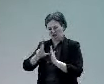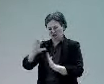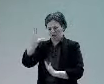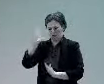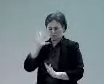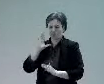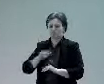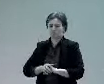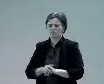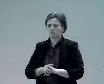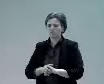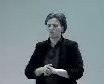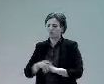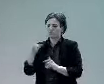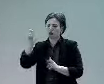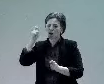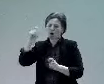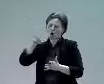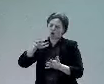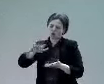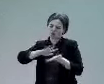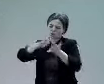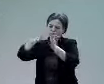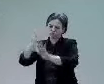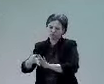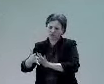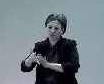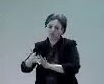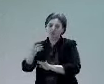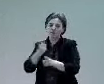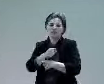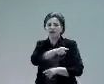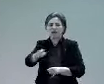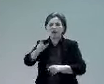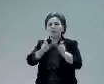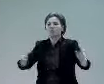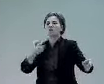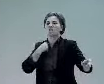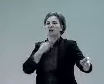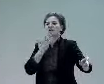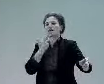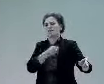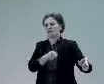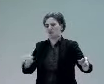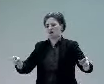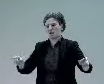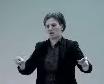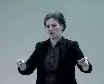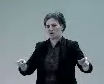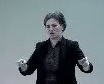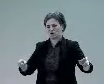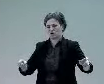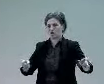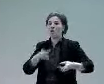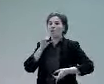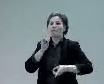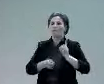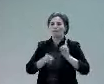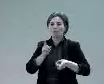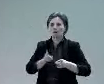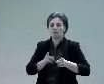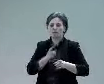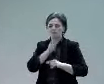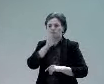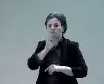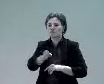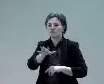transizione ecologica potrà affermarsi soltanto se apparirà socialmente desiderabile. Per farlo la politica deve riprendere il suo ruolo di